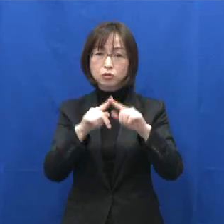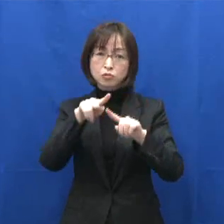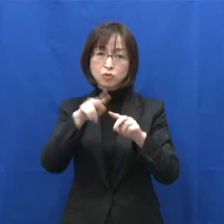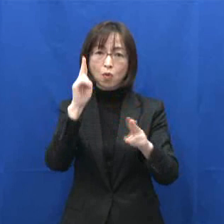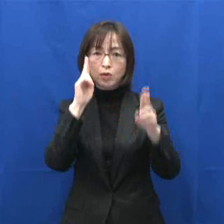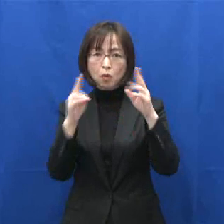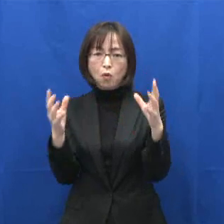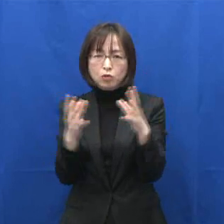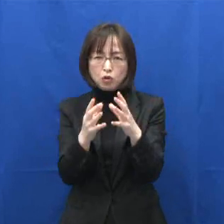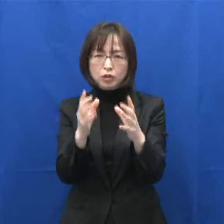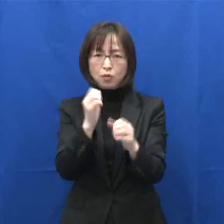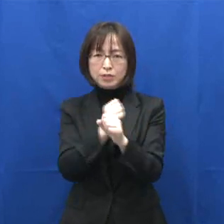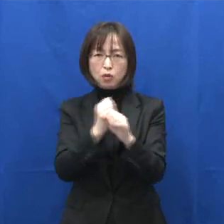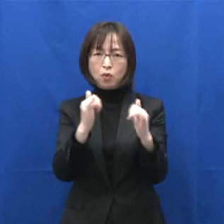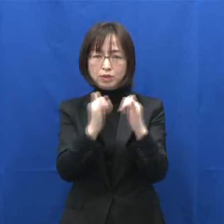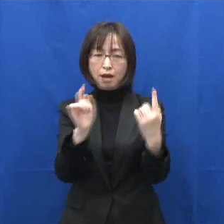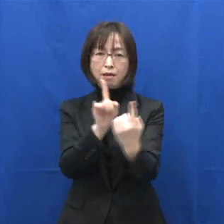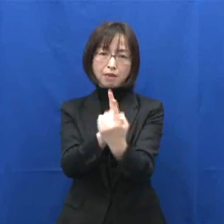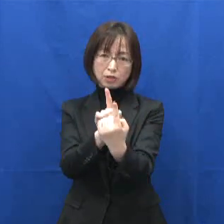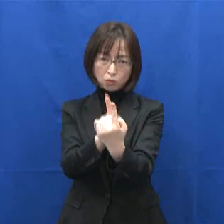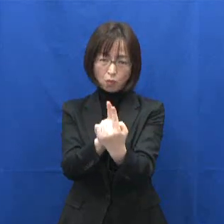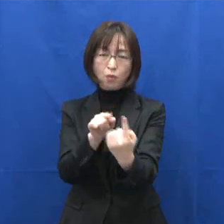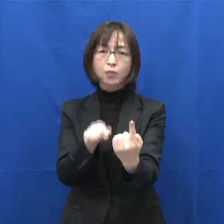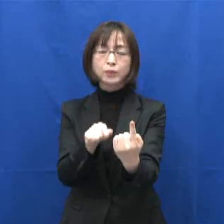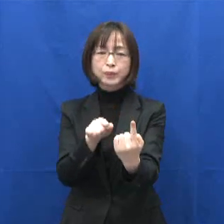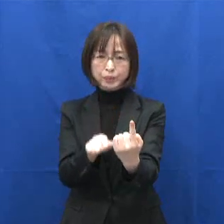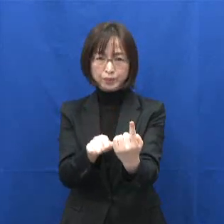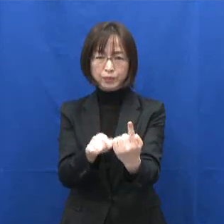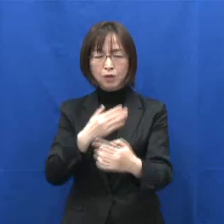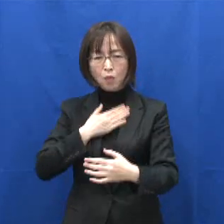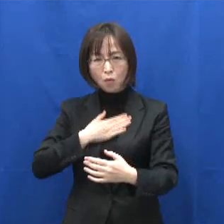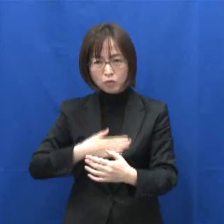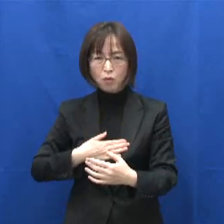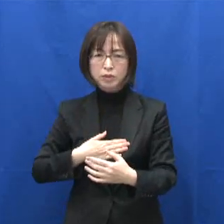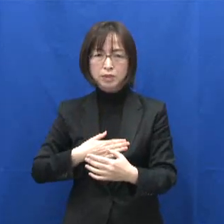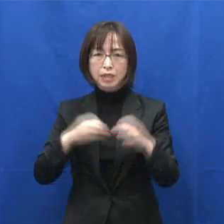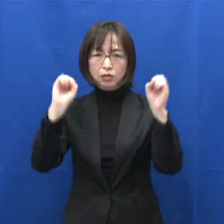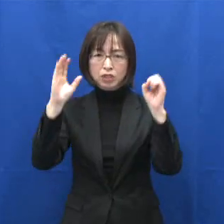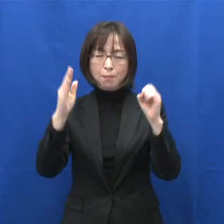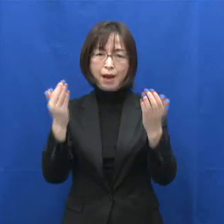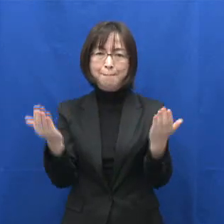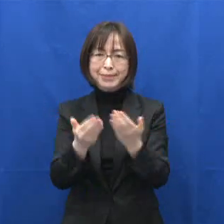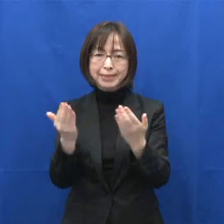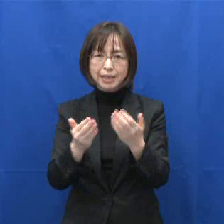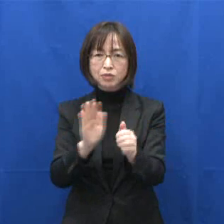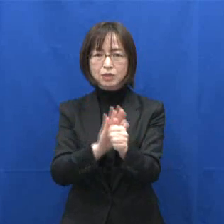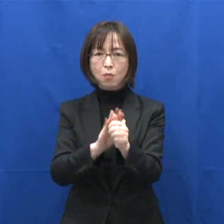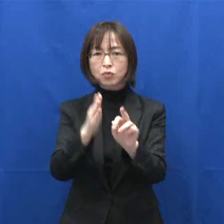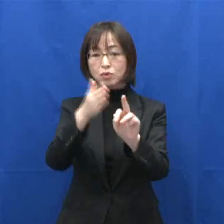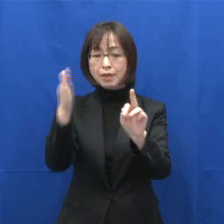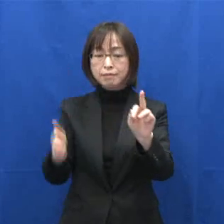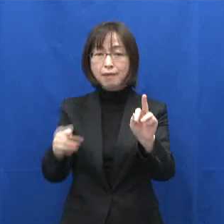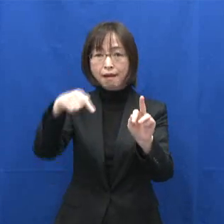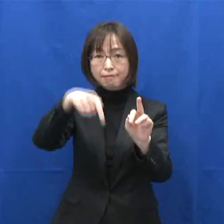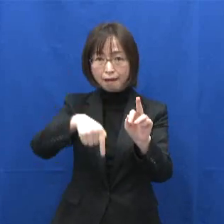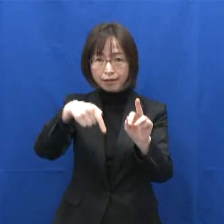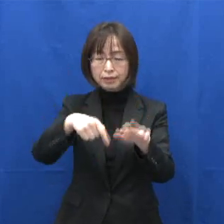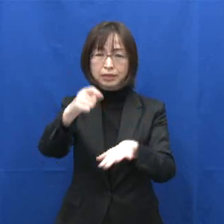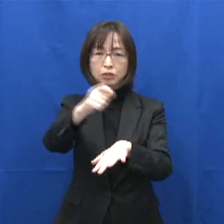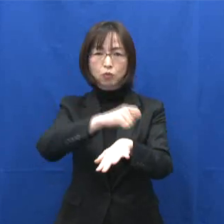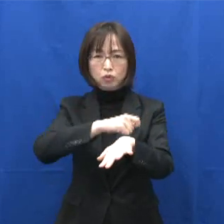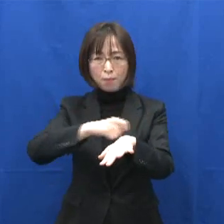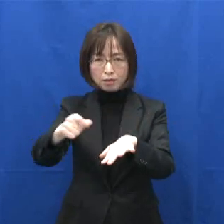小規模事業者を対象といたしまして、ご存知の豊島ビジネスサポートセンター内に特別